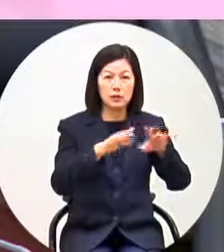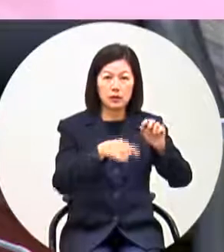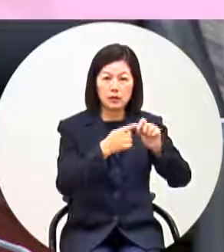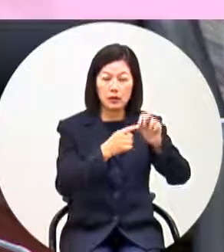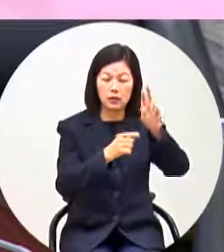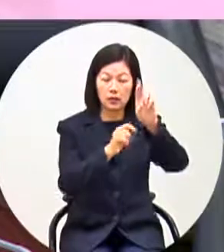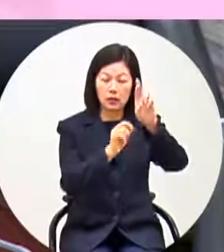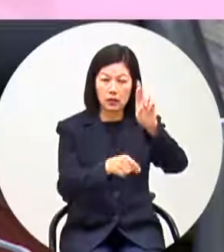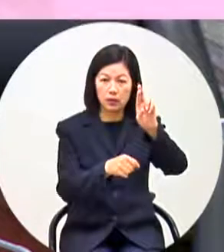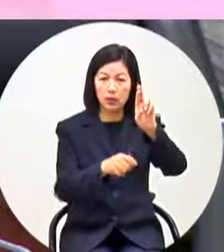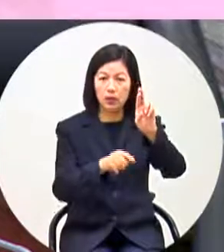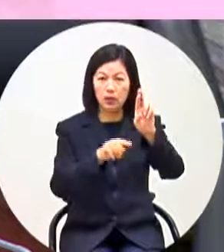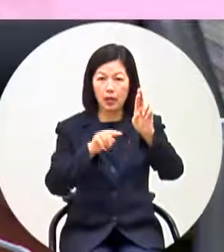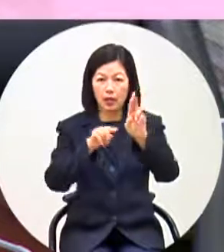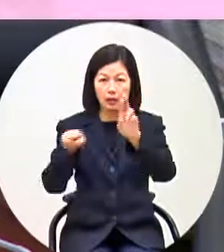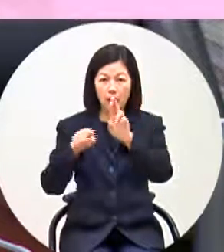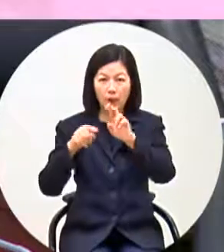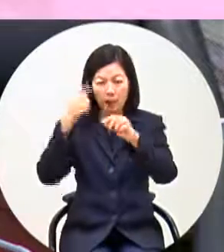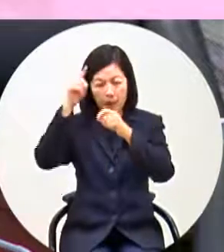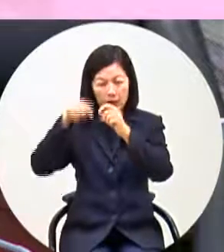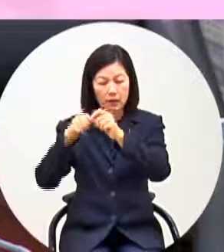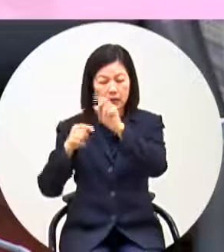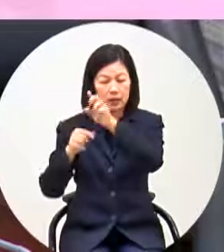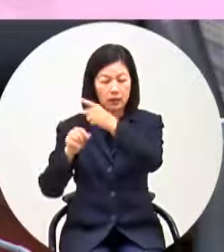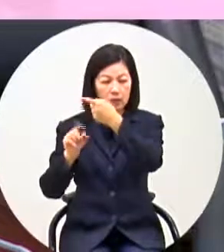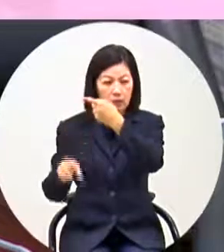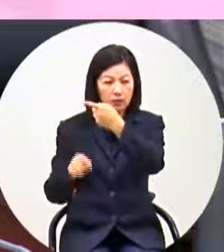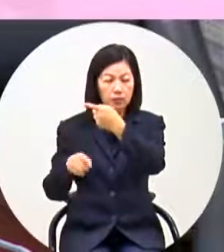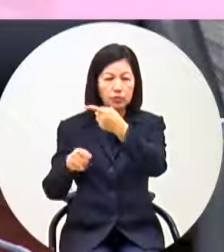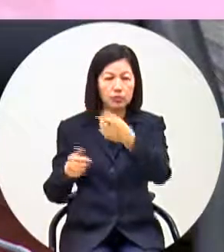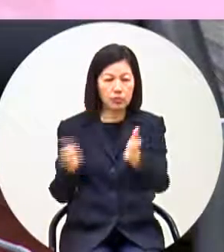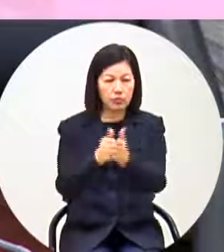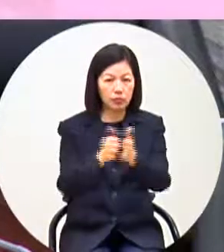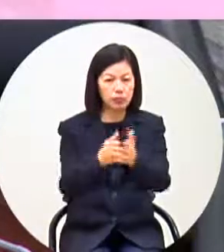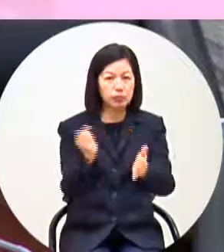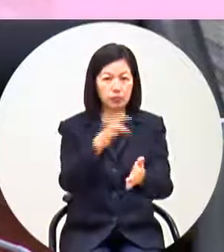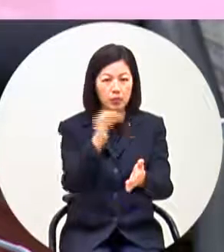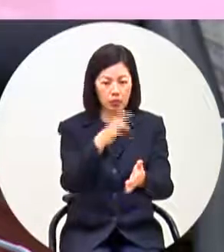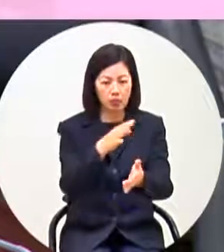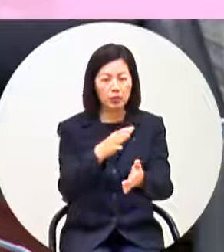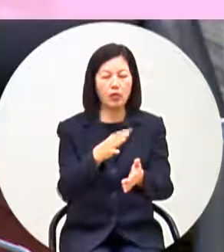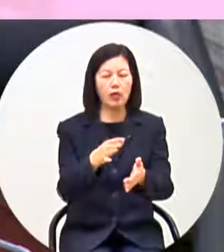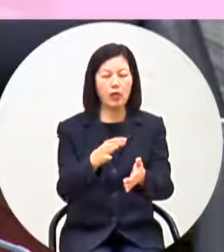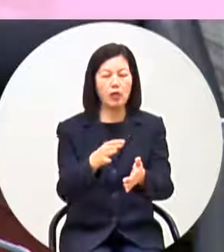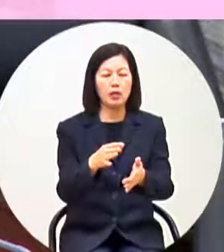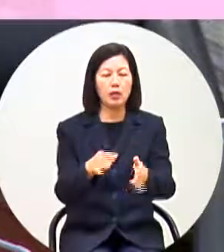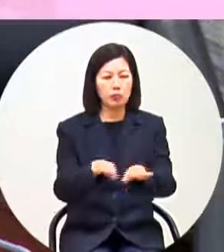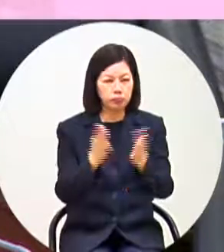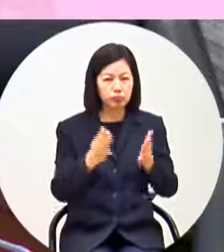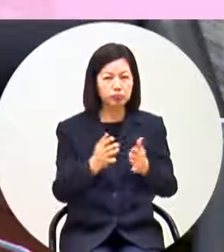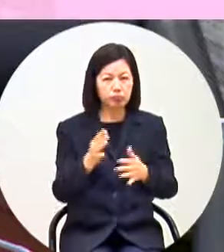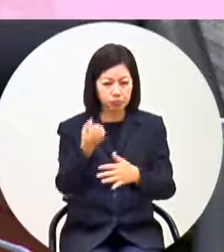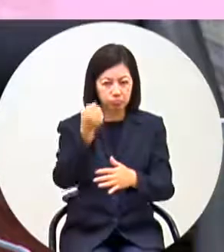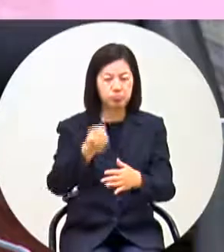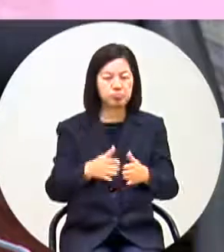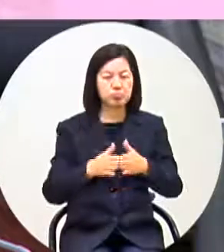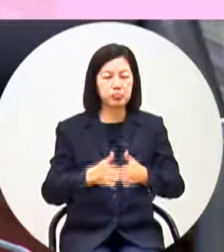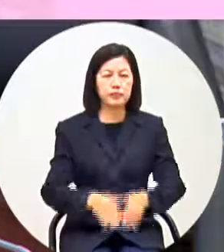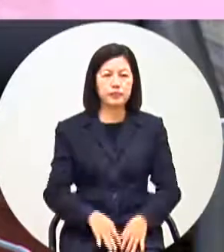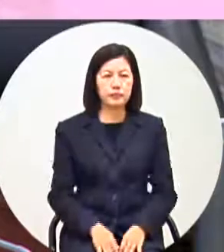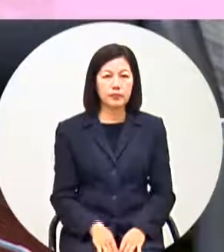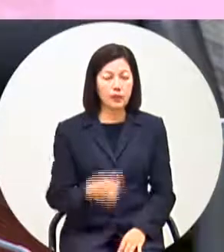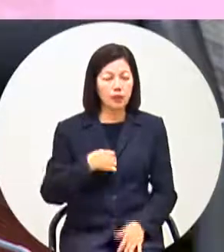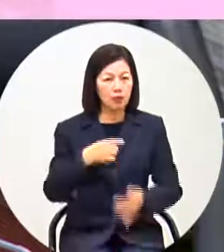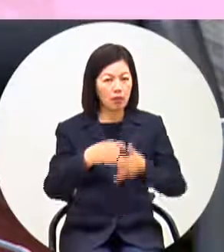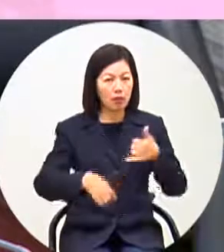乘的权利。那我们凤山民众有这个行使这个权利。本席在这里请问我们市